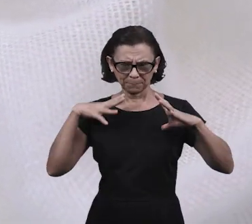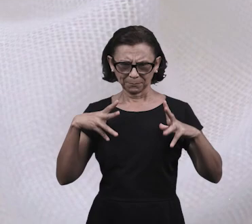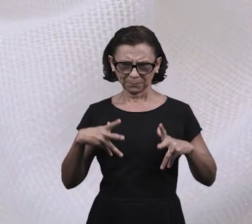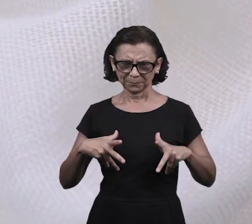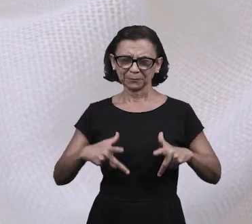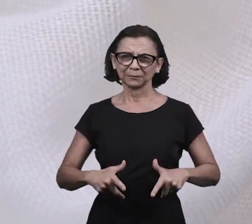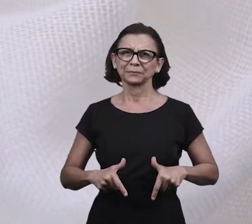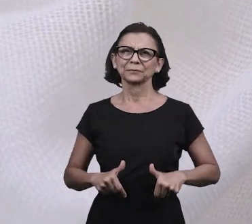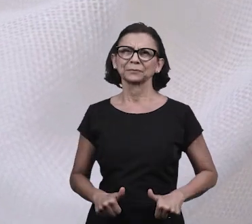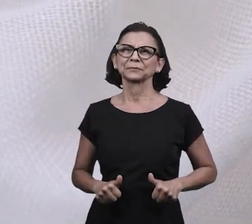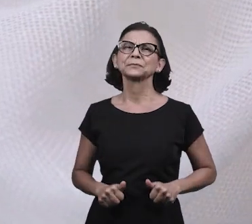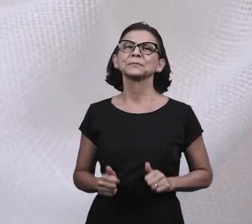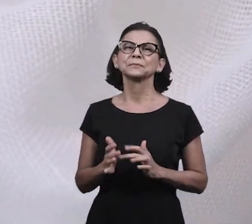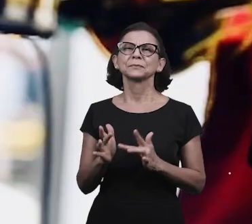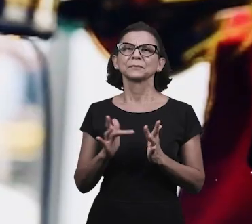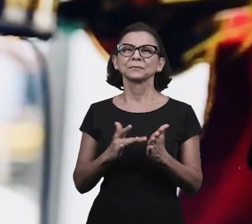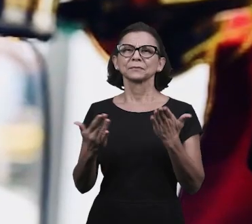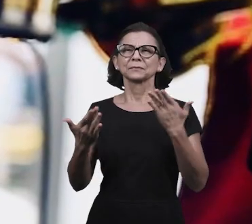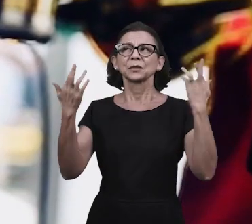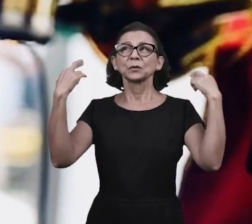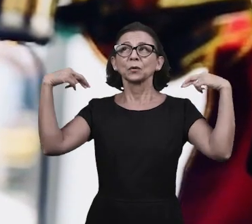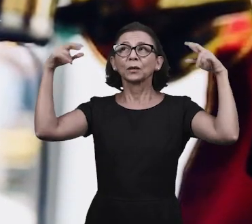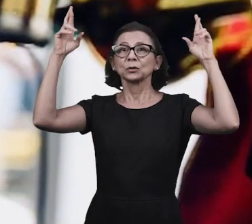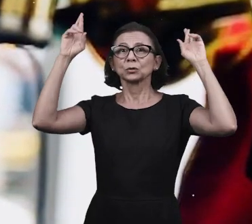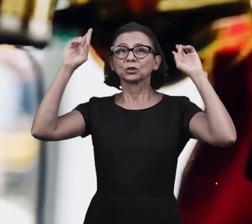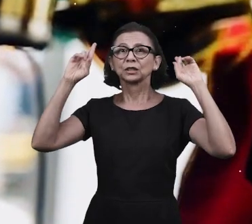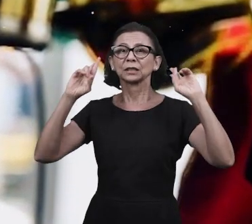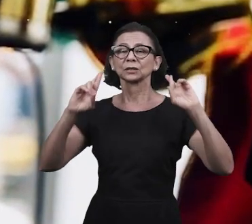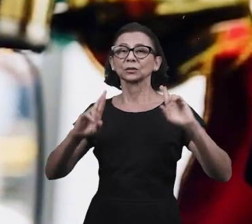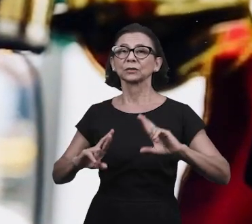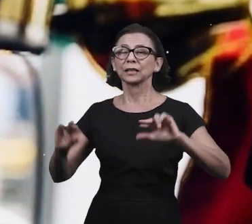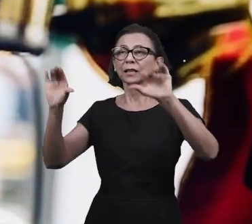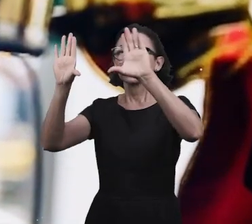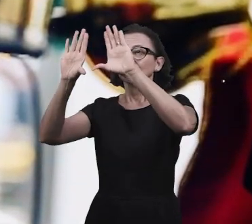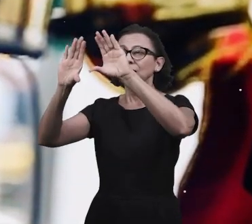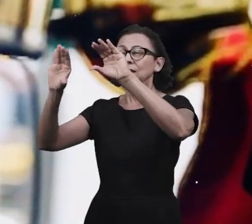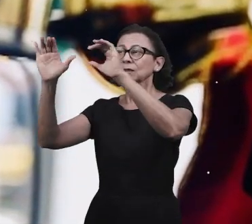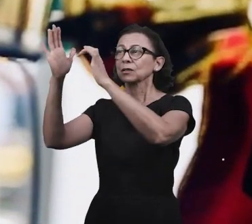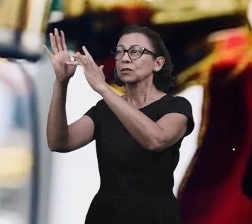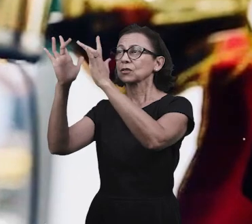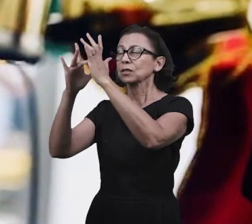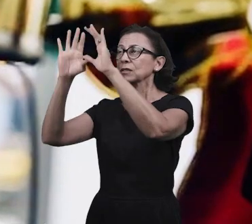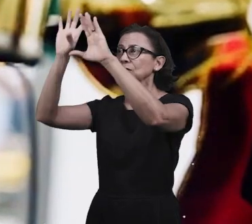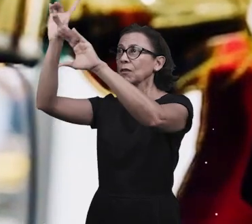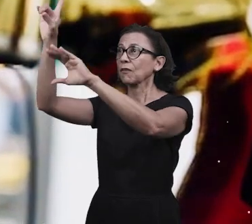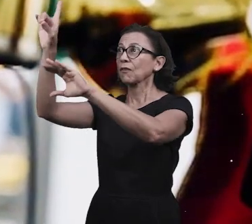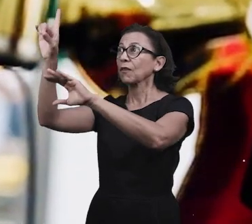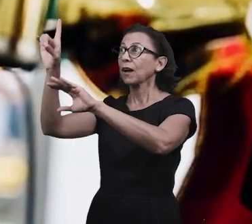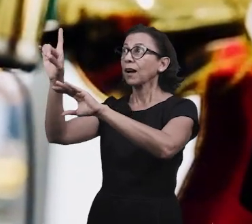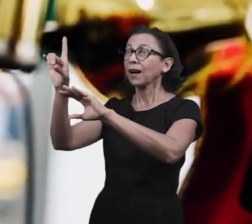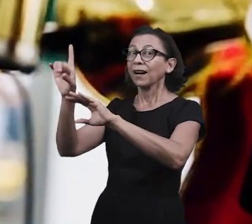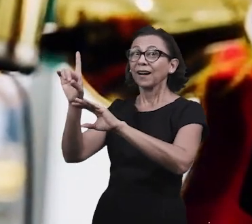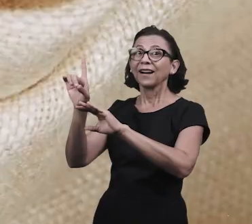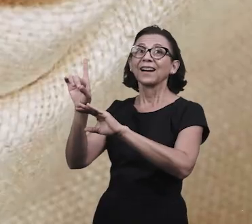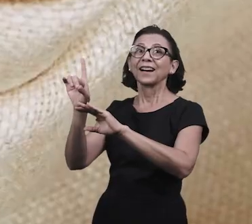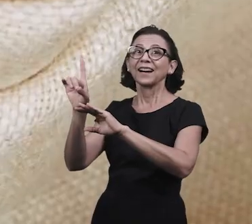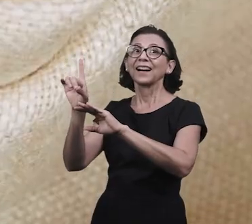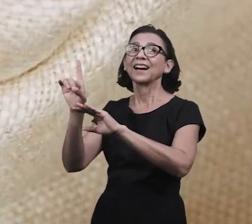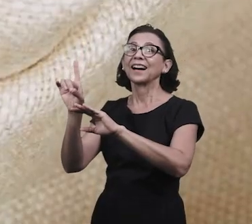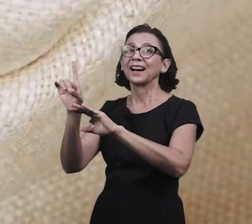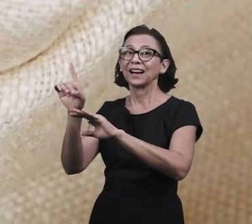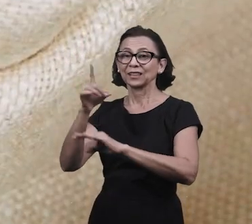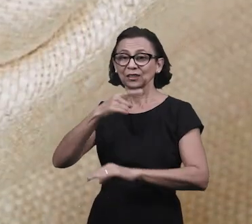no sangue do Cordeiro. Quando Jesus vier naquele grande